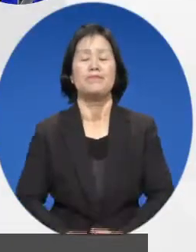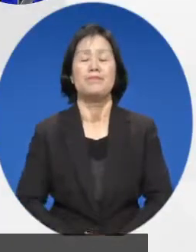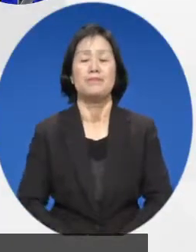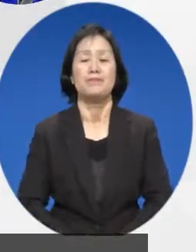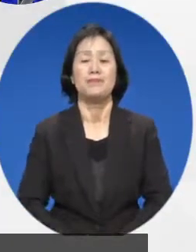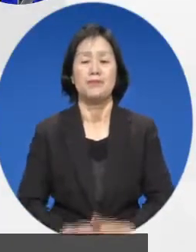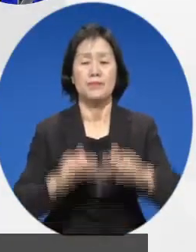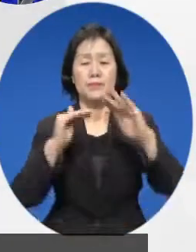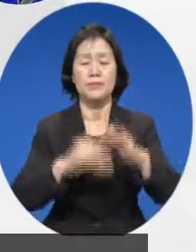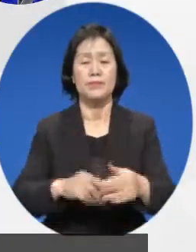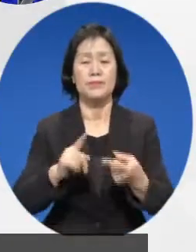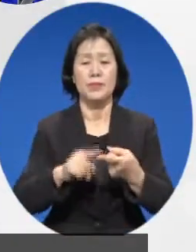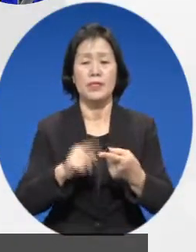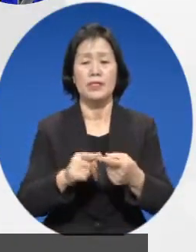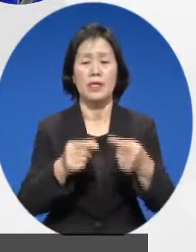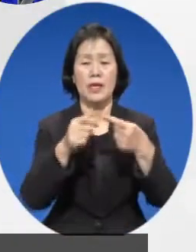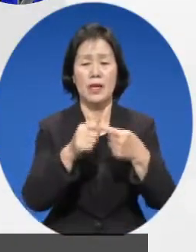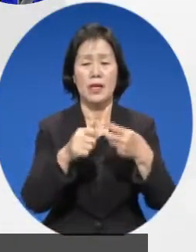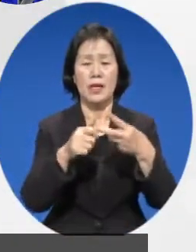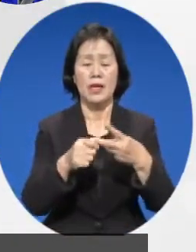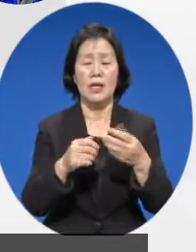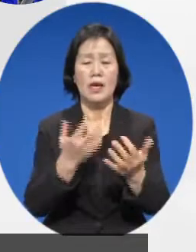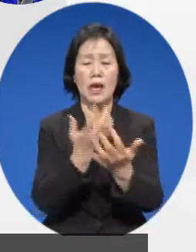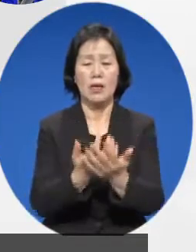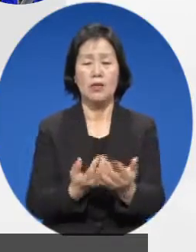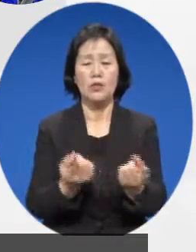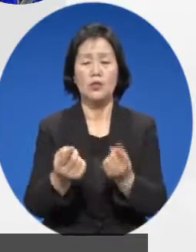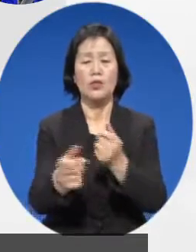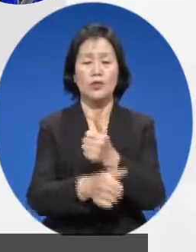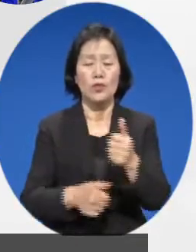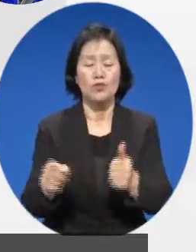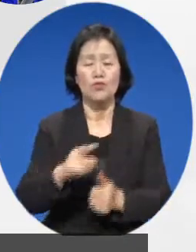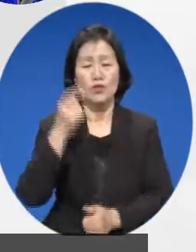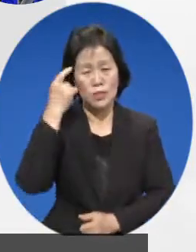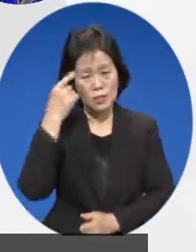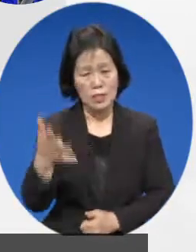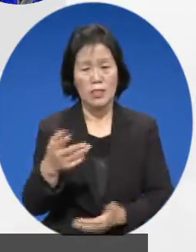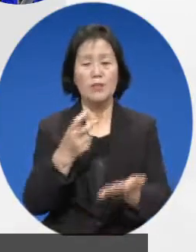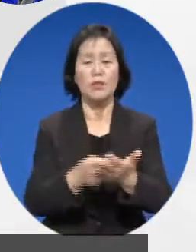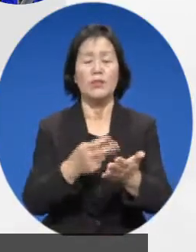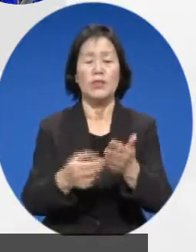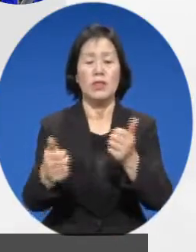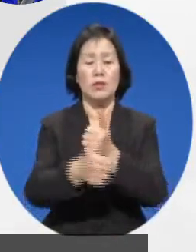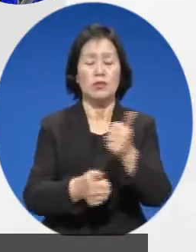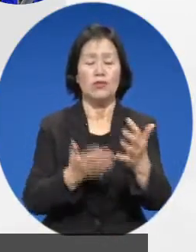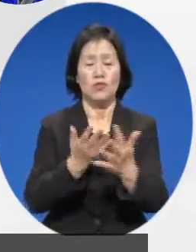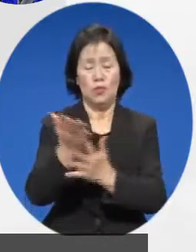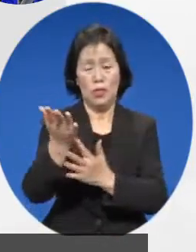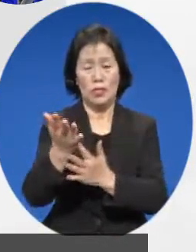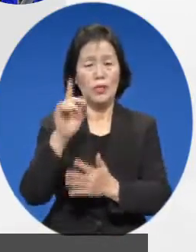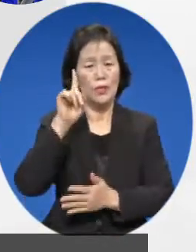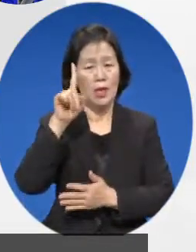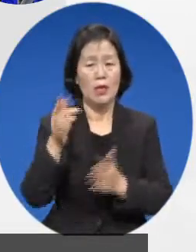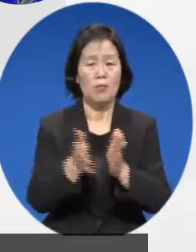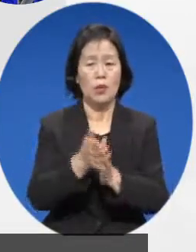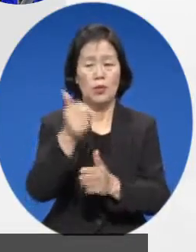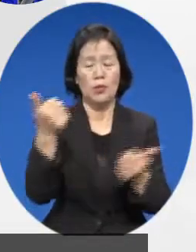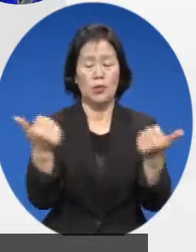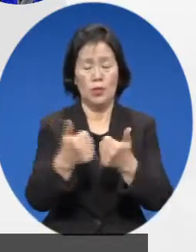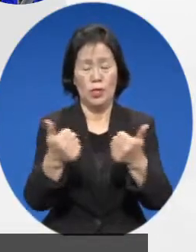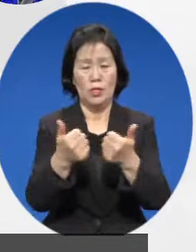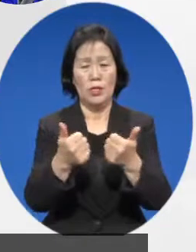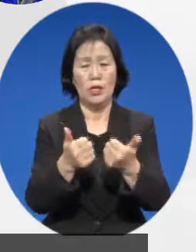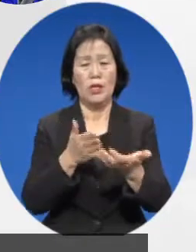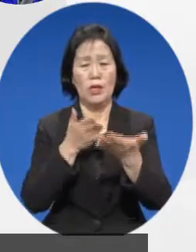같은 부분에 대해서 그럼 하나하나 안건 조정에는 도대체 무엇인지 아울러 법제사법위원회 를 통과해서 이제 내 일본 외에 올리겠다고